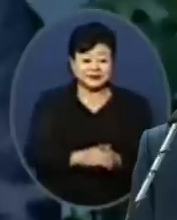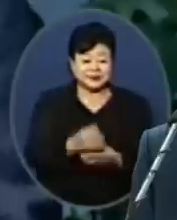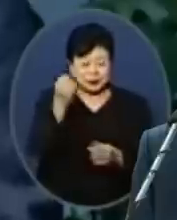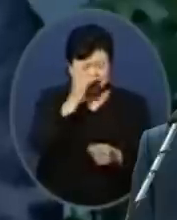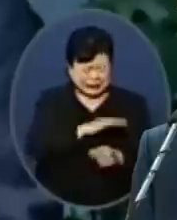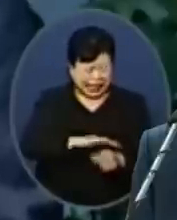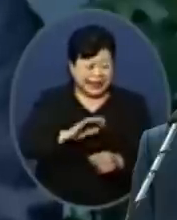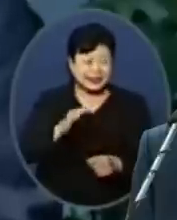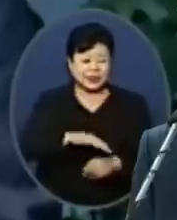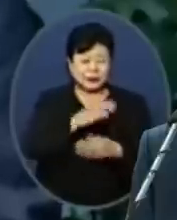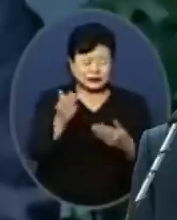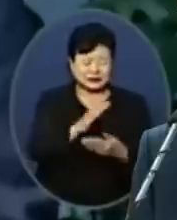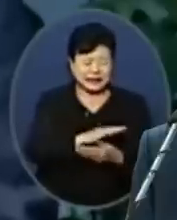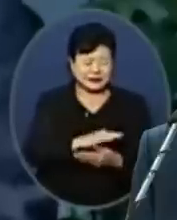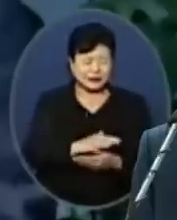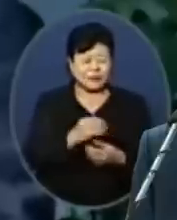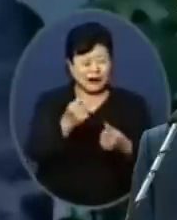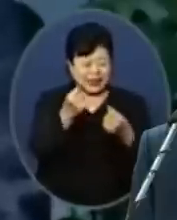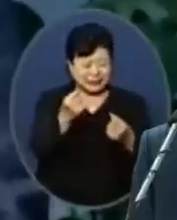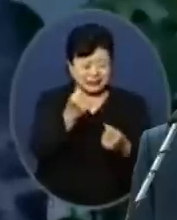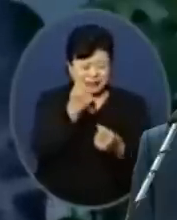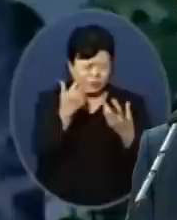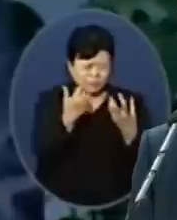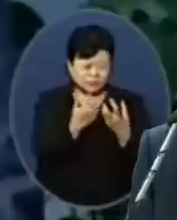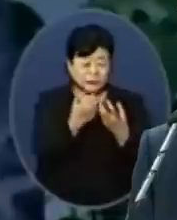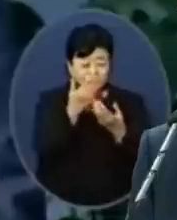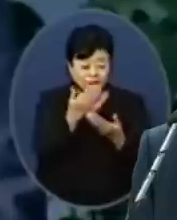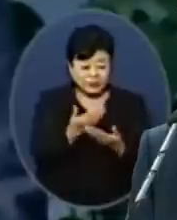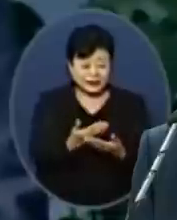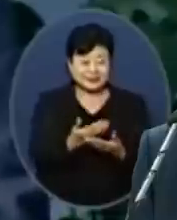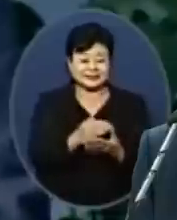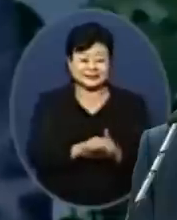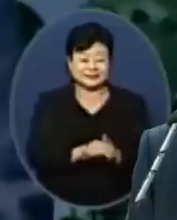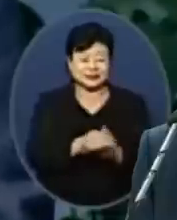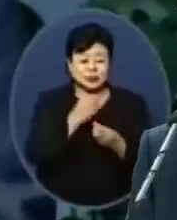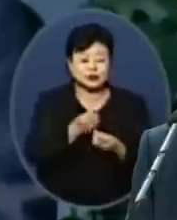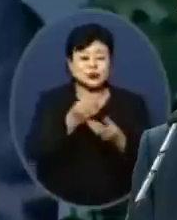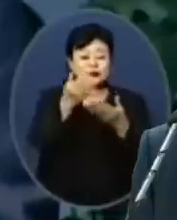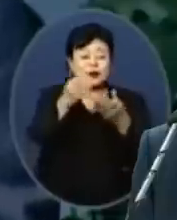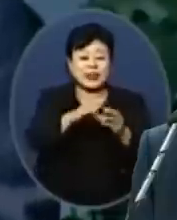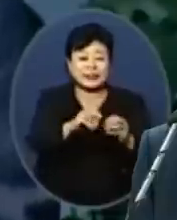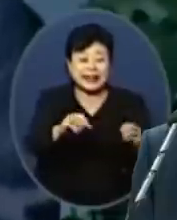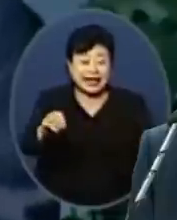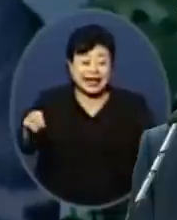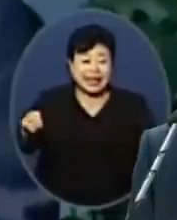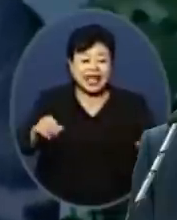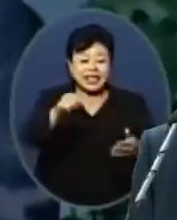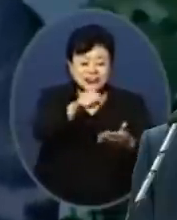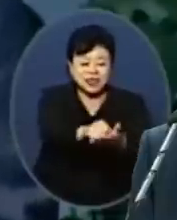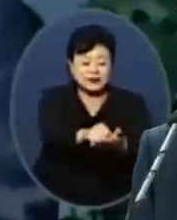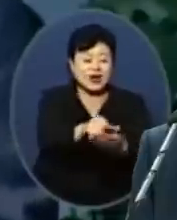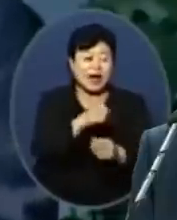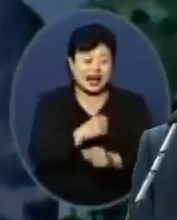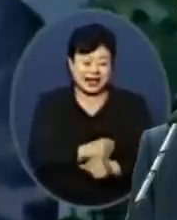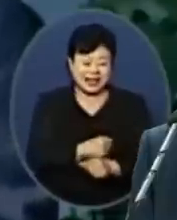영혼이 잘됨 같이 범사에 잘되며 강건하고 생명을 얻되 넘치게 얻는 축복의 땅을 점령하라.